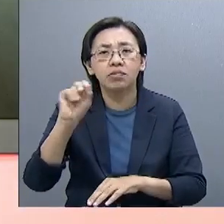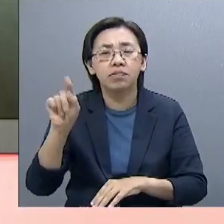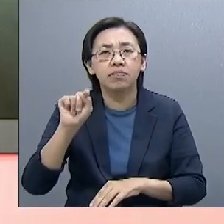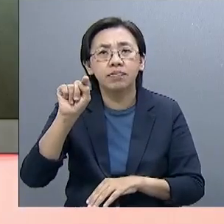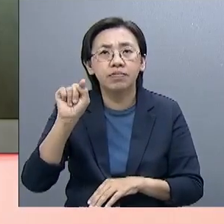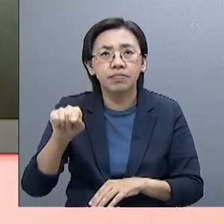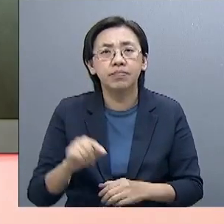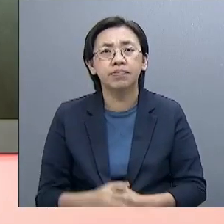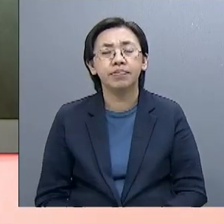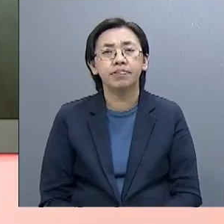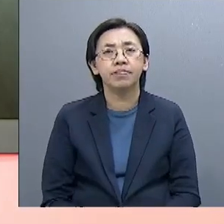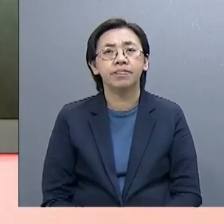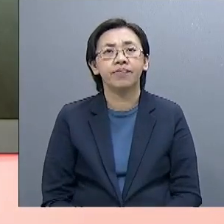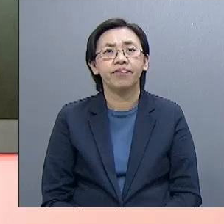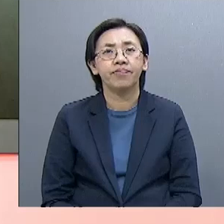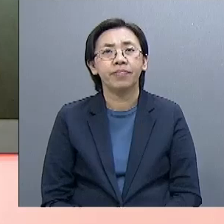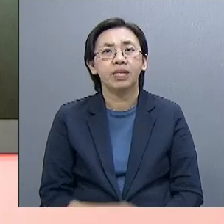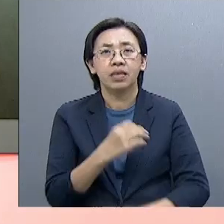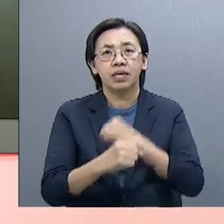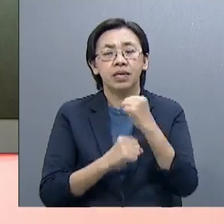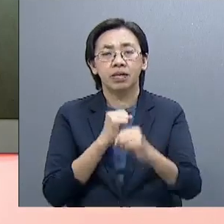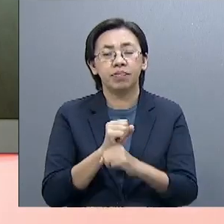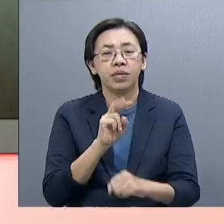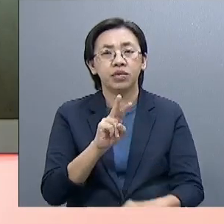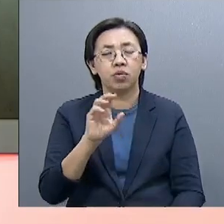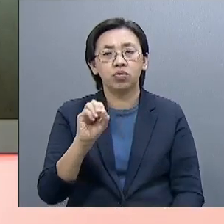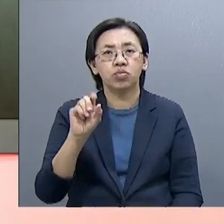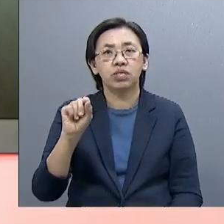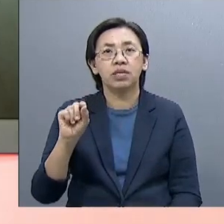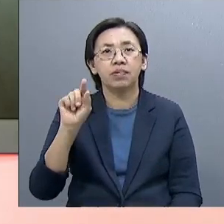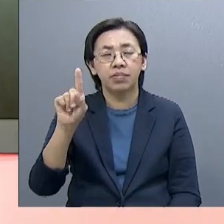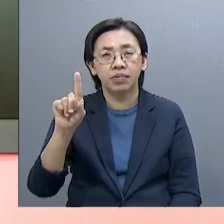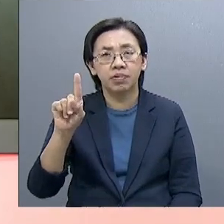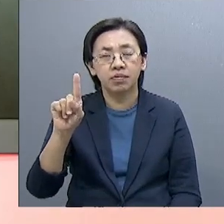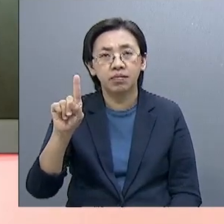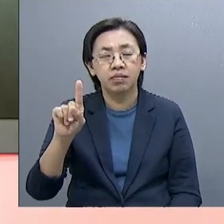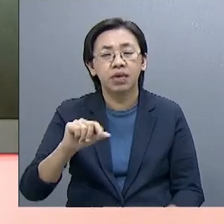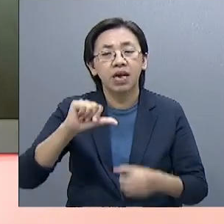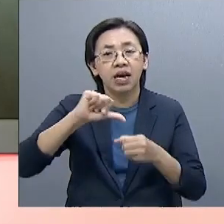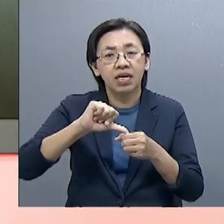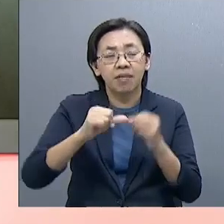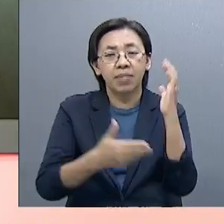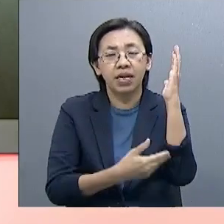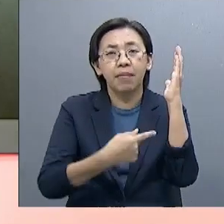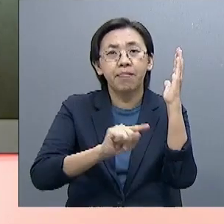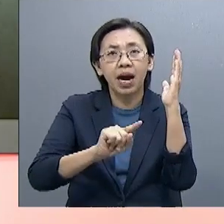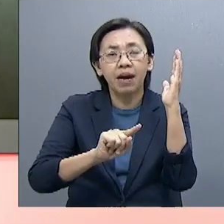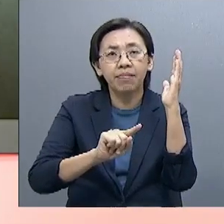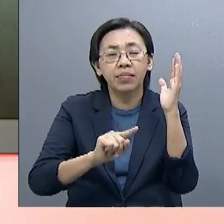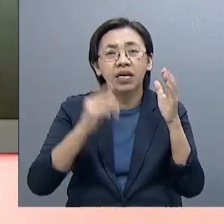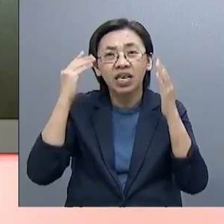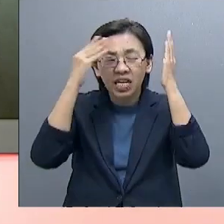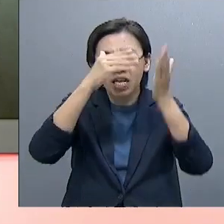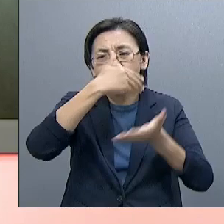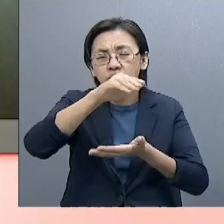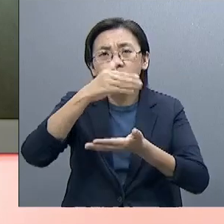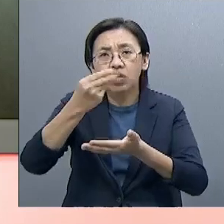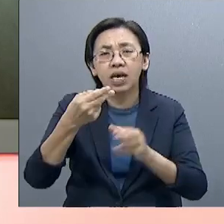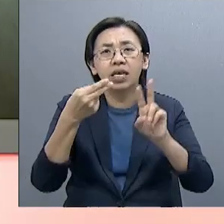เฉพาะในปี2021นะคะมูลค่าการส่งออกน้ำมันปาล์มของอินโดนีเซียอยู่